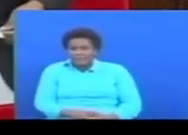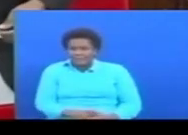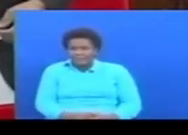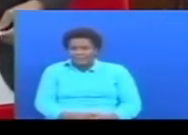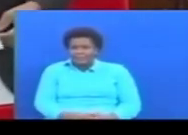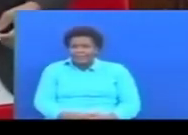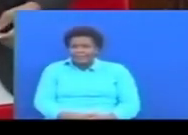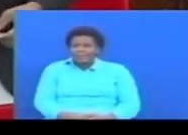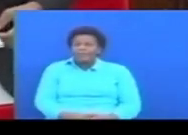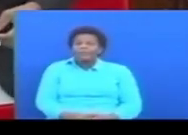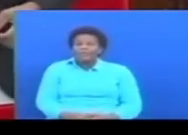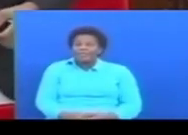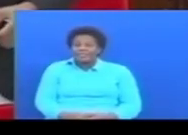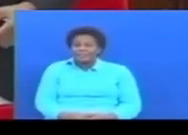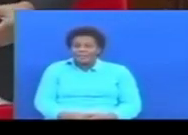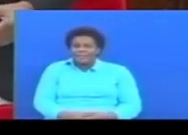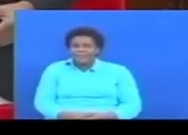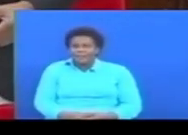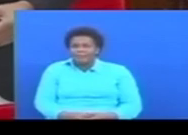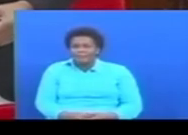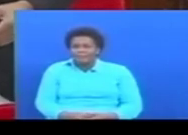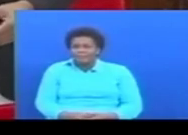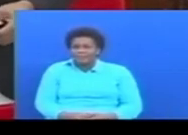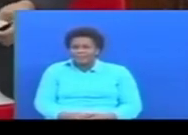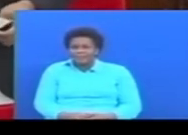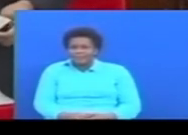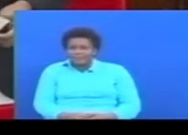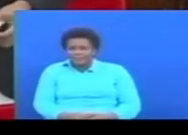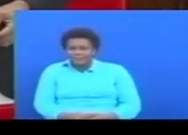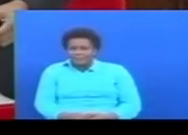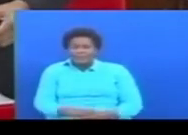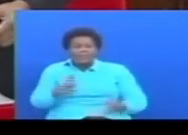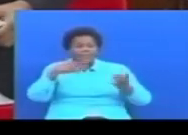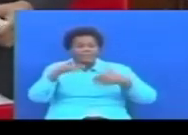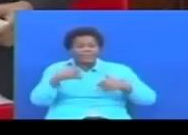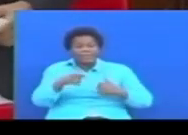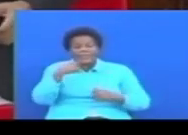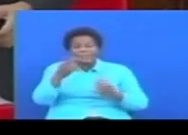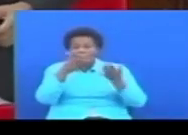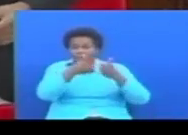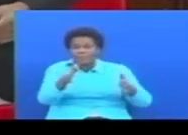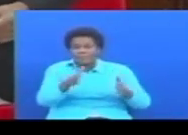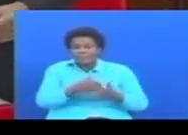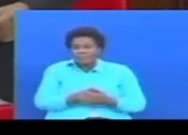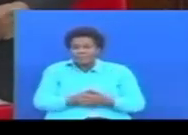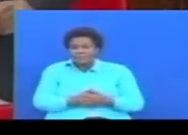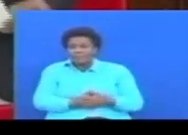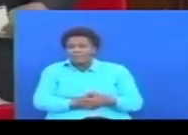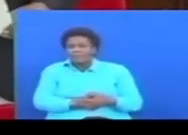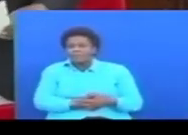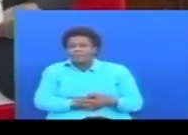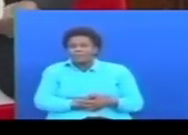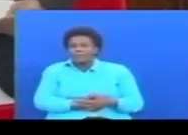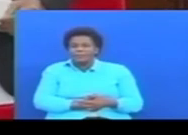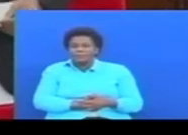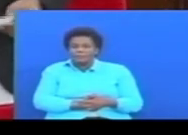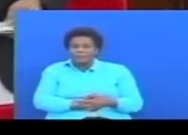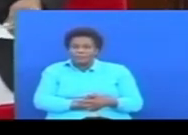na tunaendelea kushirikiana na wenzetu katika taasisi na wizara mbalimbali kuhakikisha kwamba kwanza tunapata